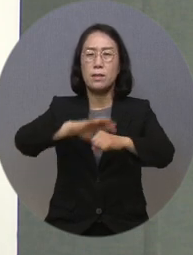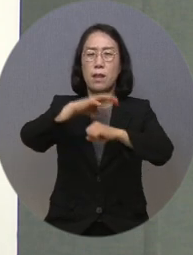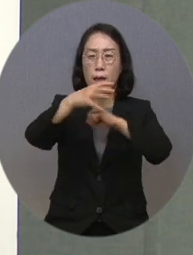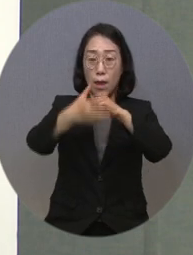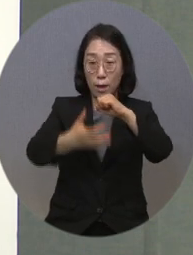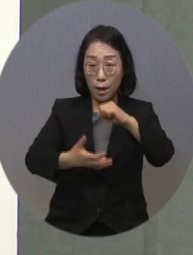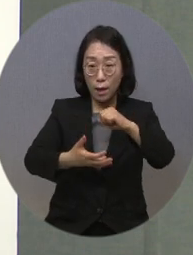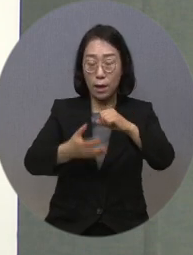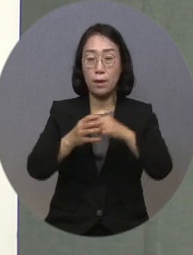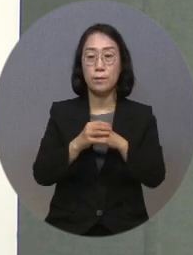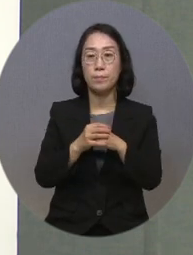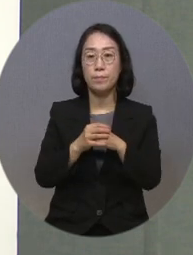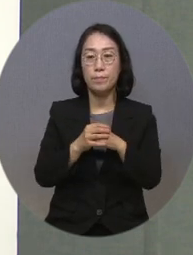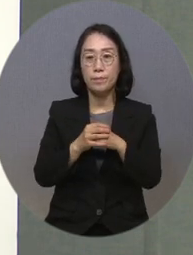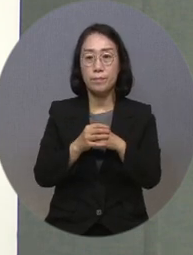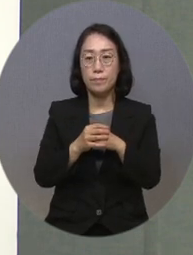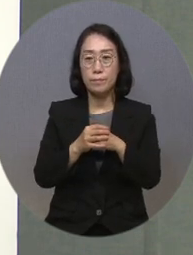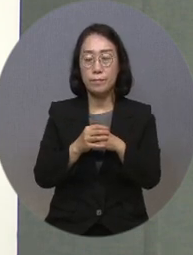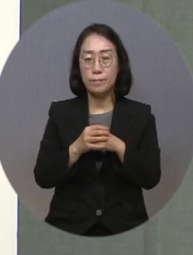세계가